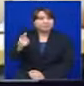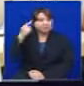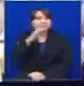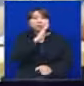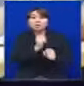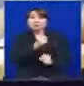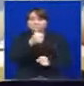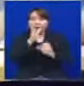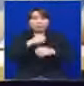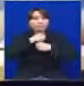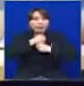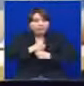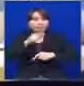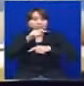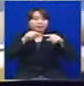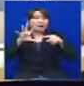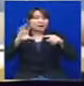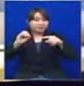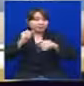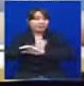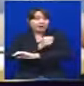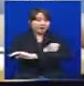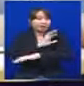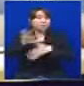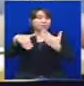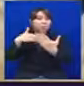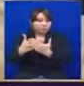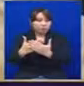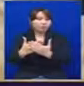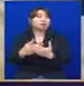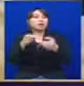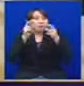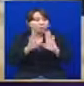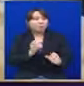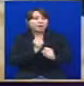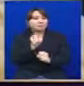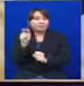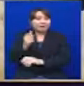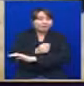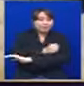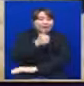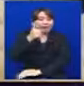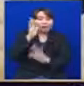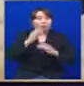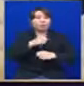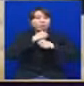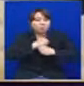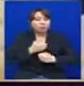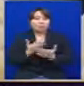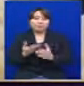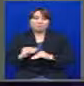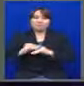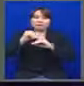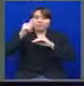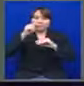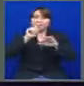ำได้และมีผู้สูงอายุร้อยละ50ของแรงงานผู้สูงอายุทั้งหมดอยู่ในระบบแรงงานจะทำให้ผู้สูงอายุมีรายได้เพิ่มขึ้น